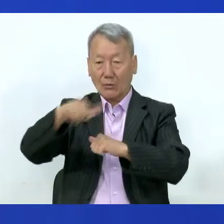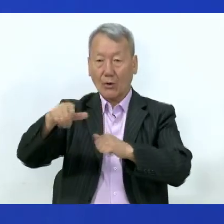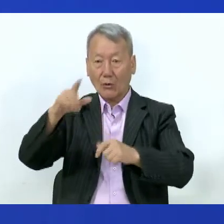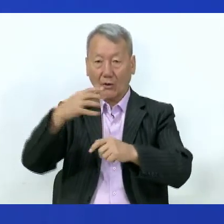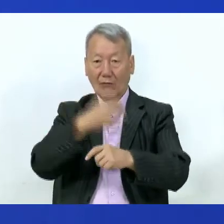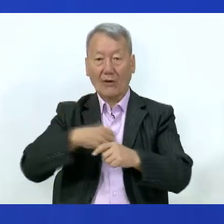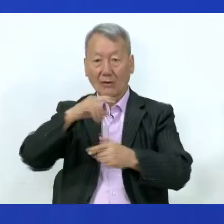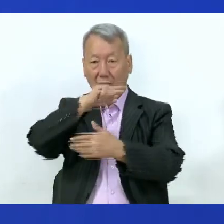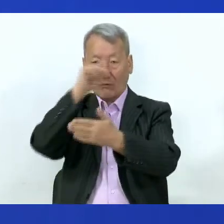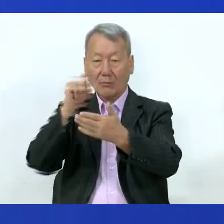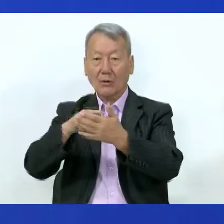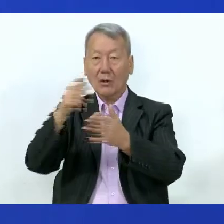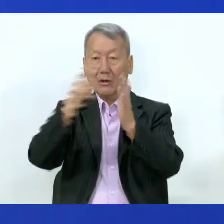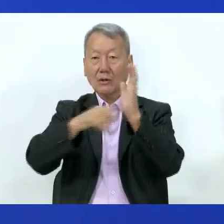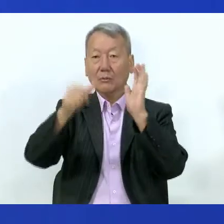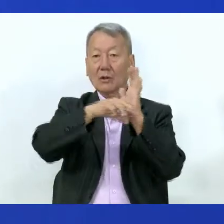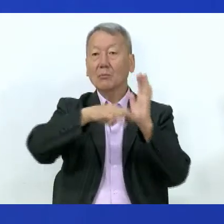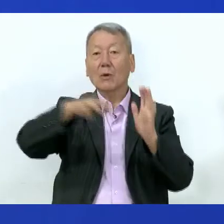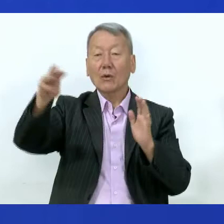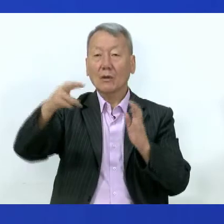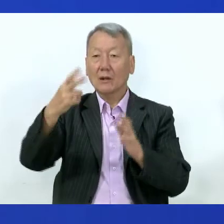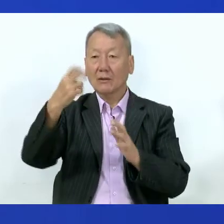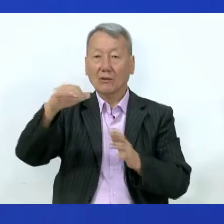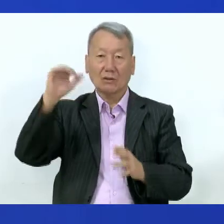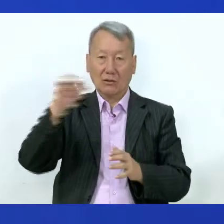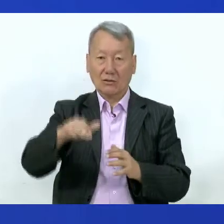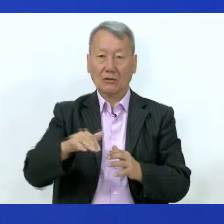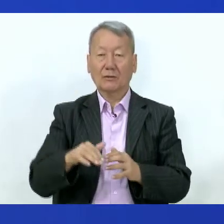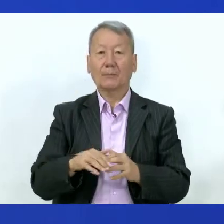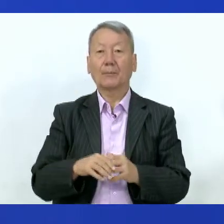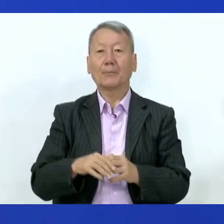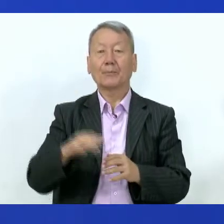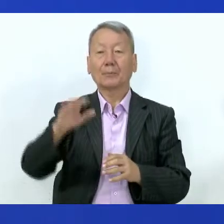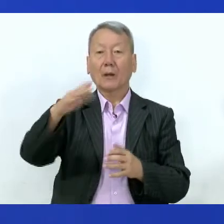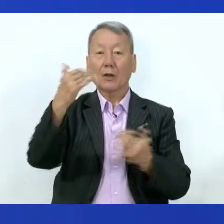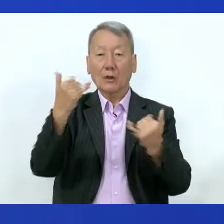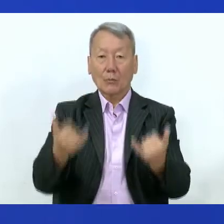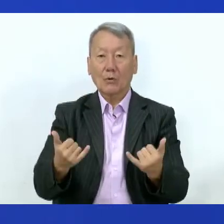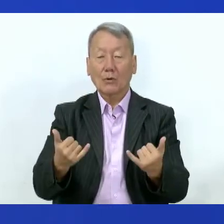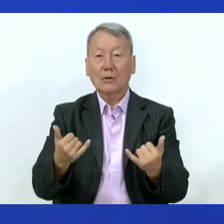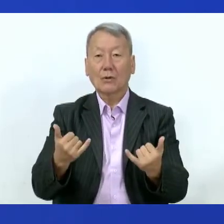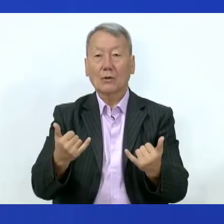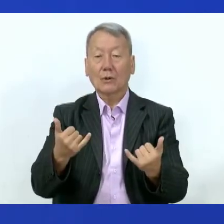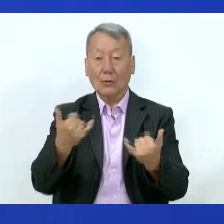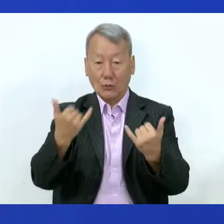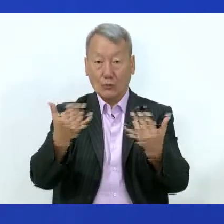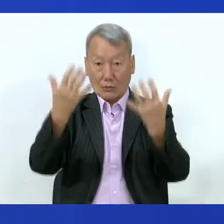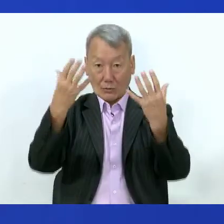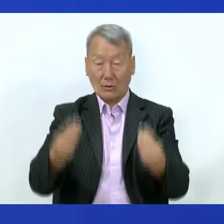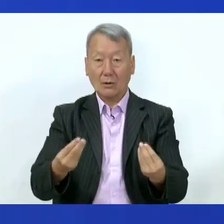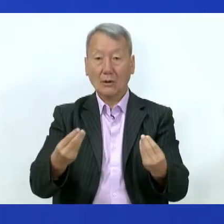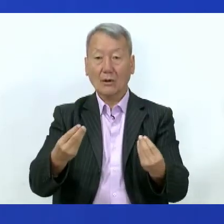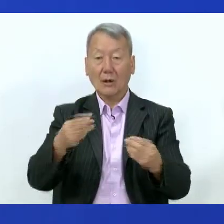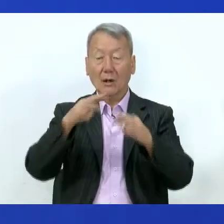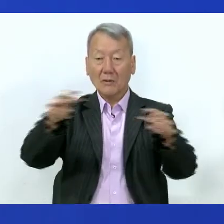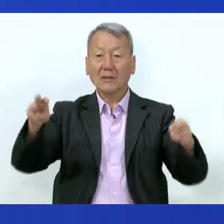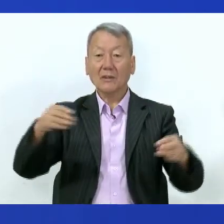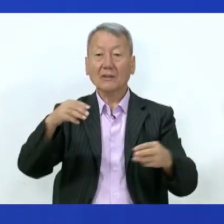өсаларымда collед Аүргейіндік үйш saқсталарымда үйлкек бүзгерін үйіл